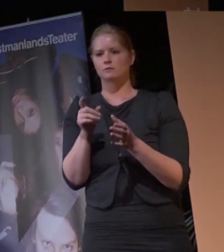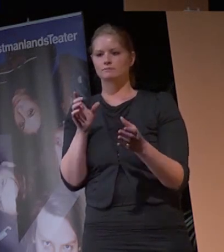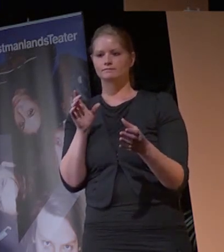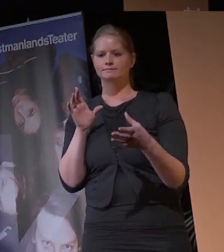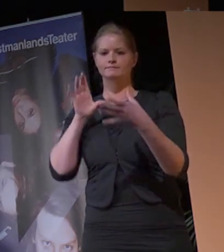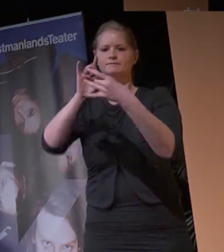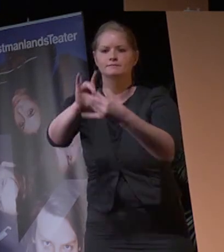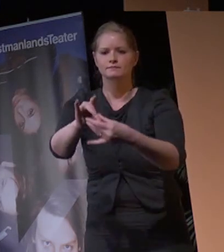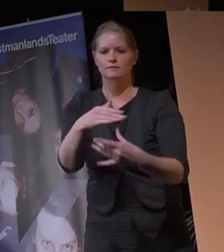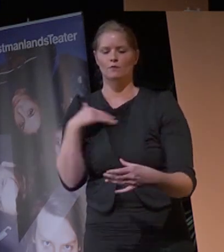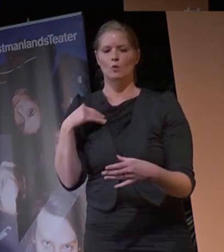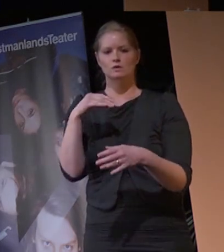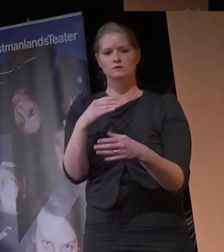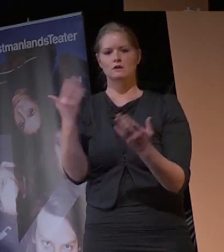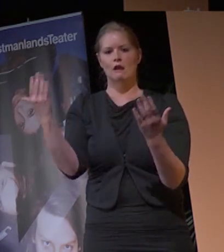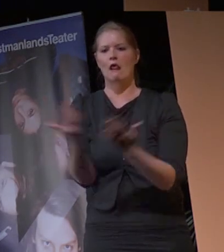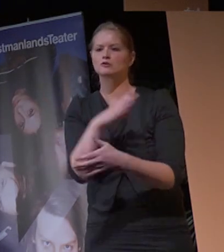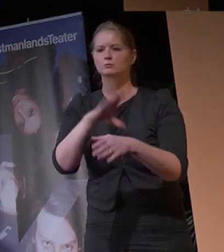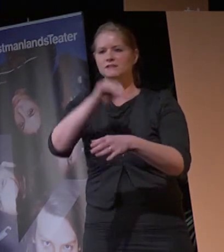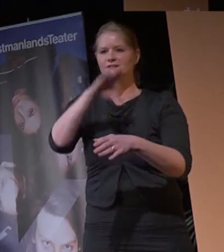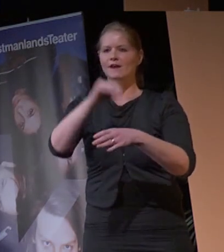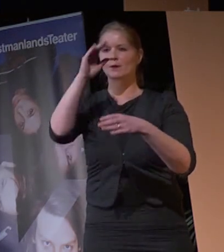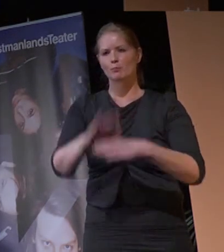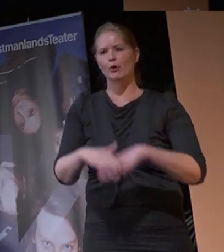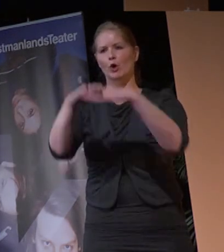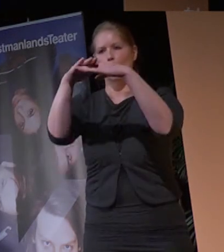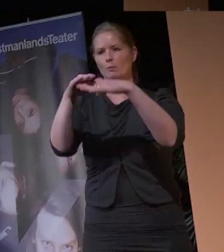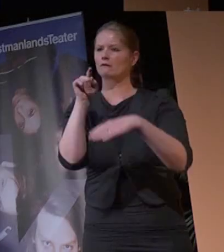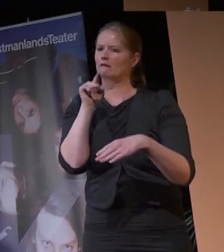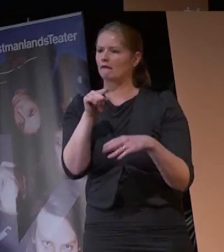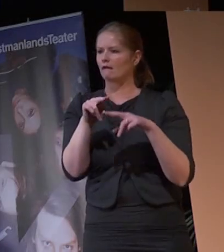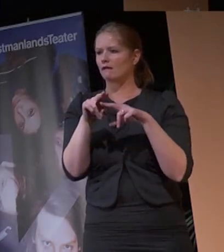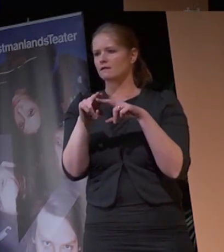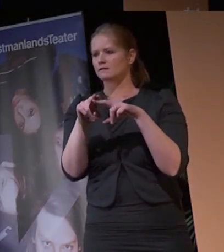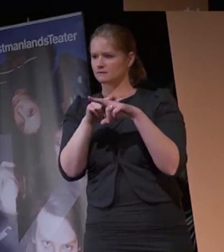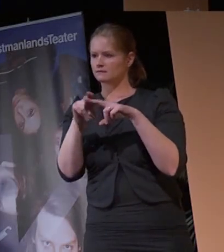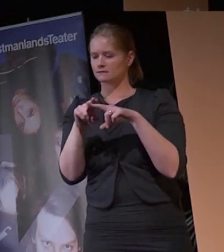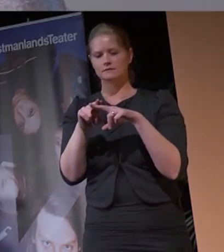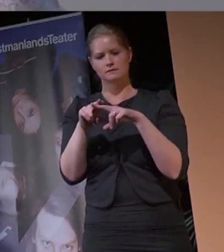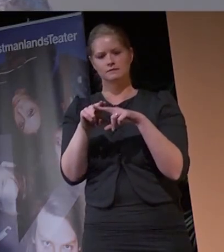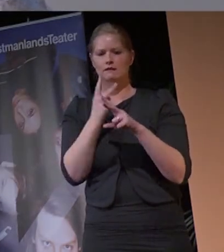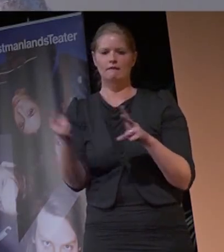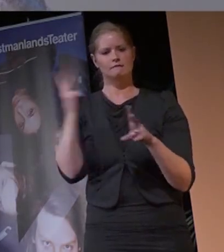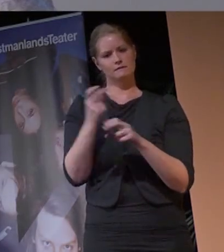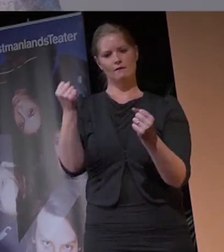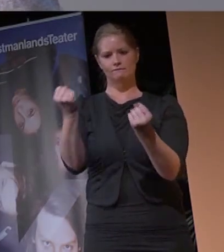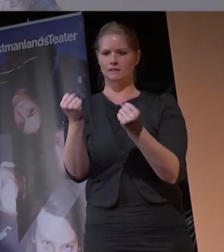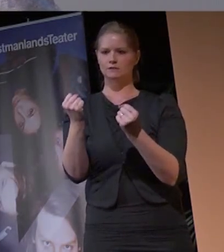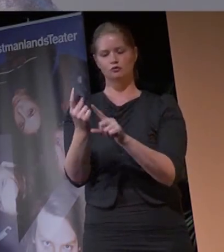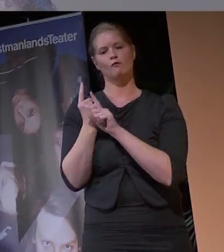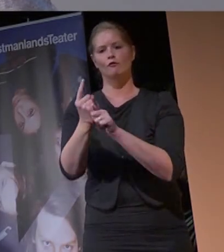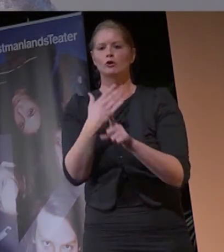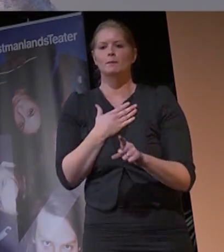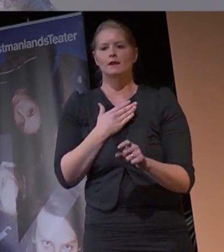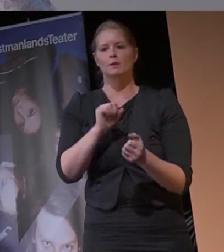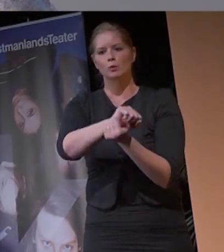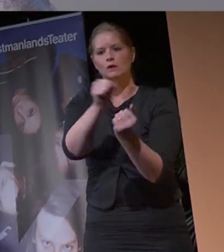Att göra det här Sverigebygget känns ju som extra förpliktigande utifrån de politikområden jag ansvarar